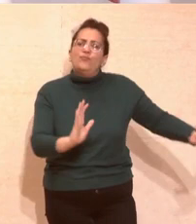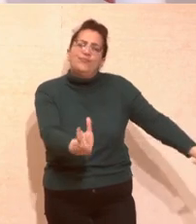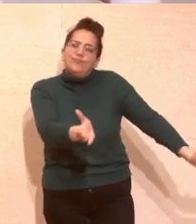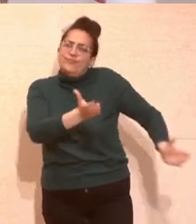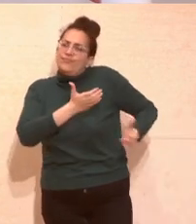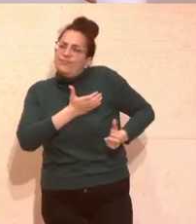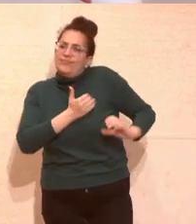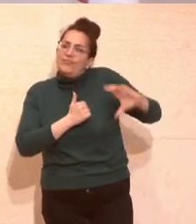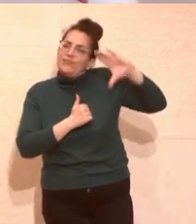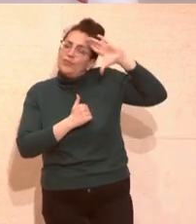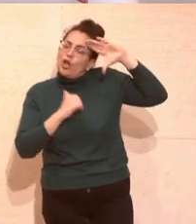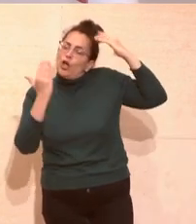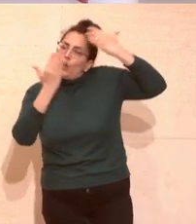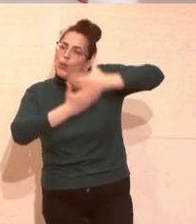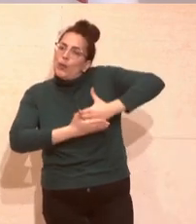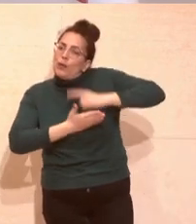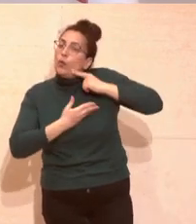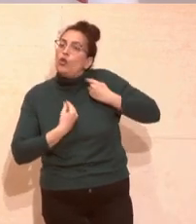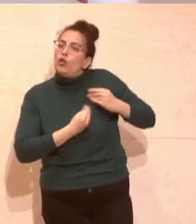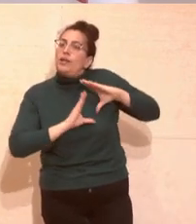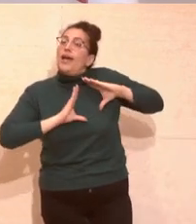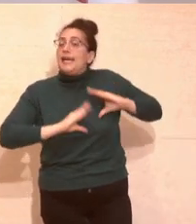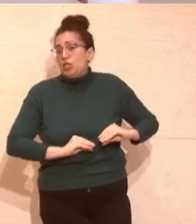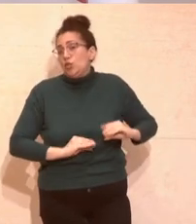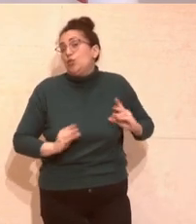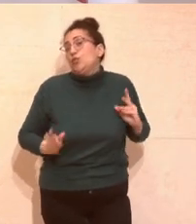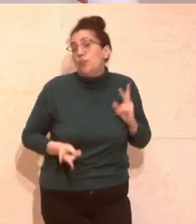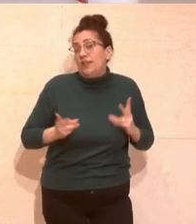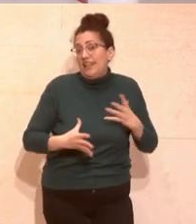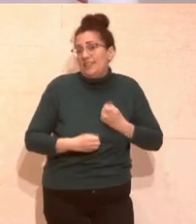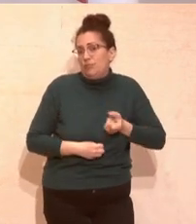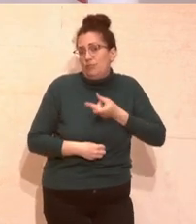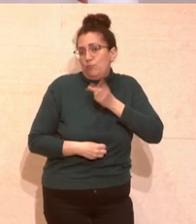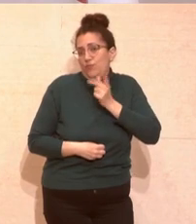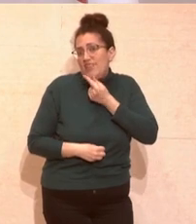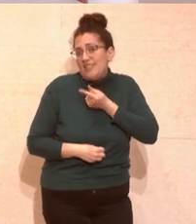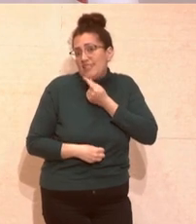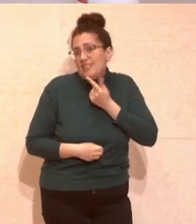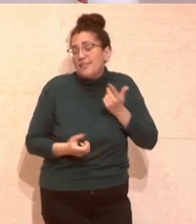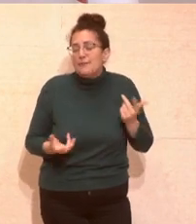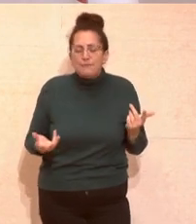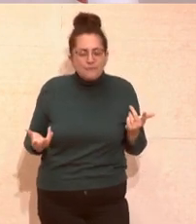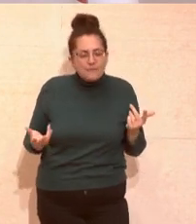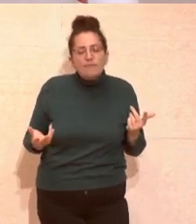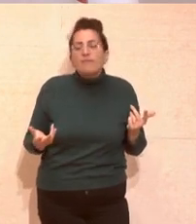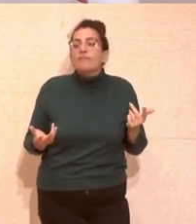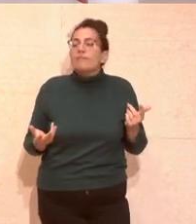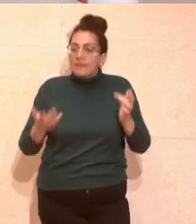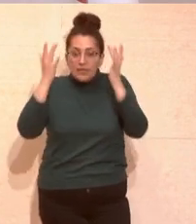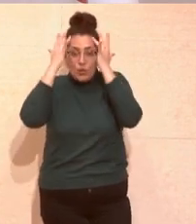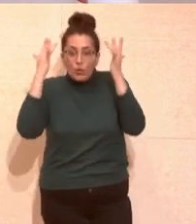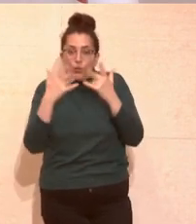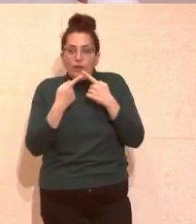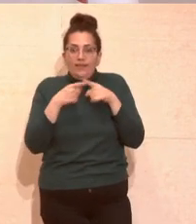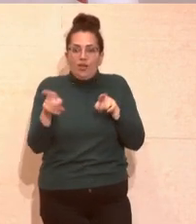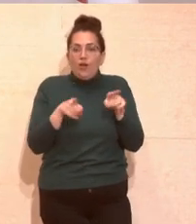pour se rassurer. C'est complexe, hein, les liens. Maintenant, alors, il y a aussi des différences culturelles. Donc, vous